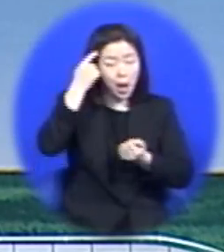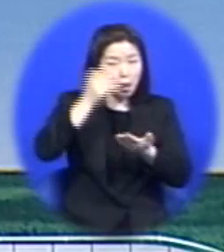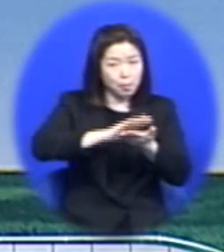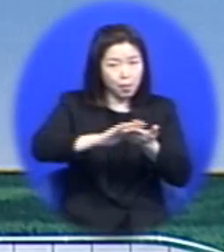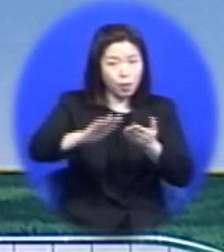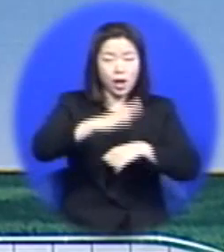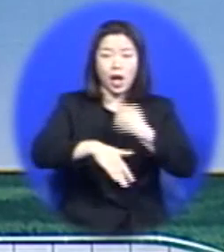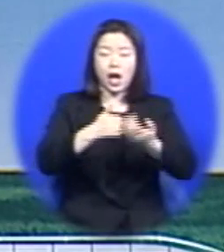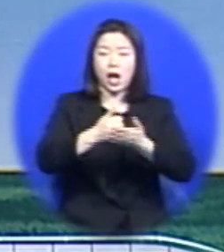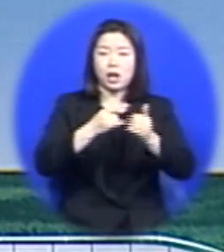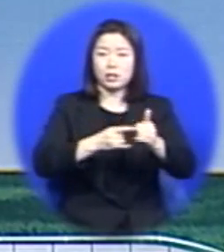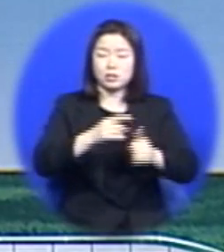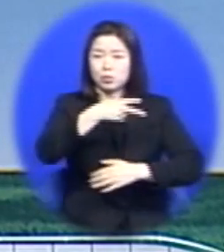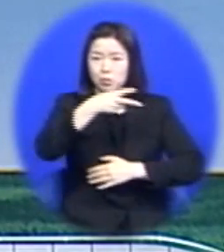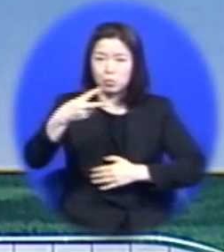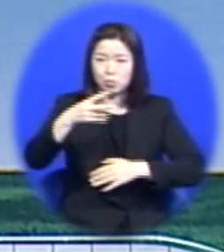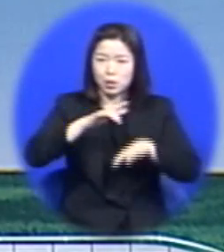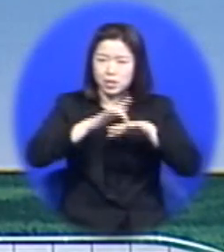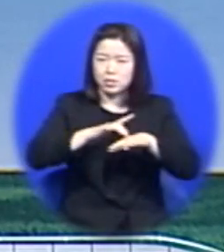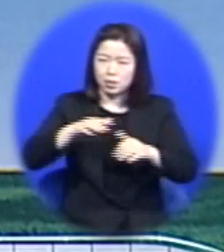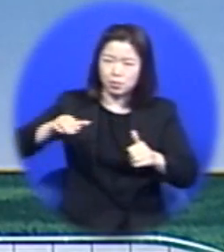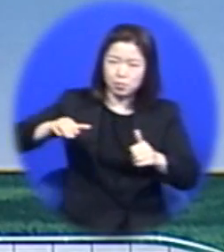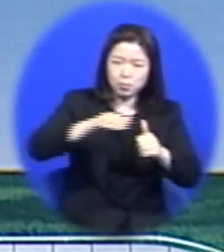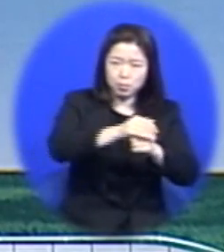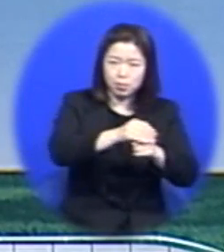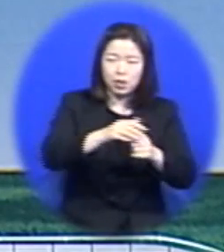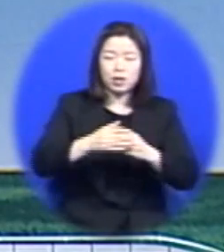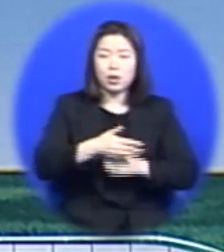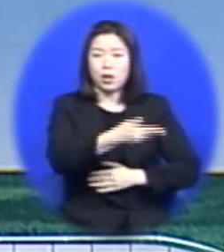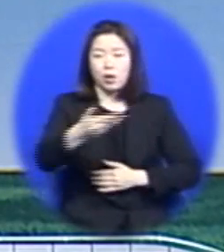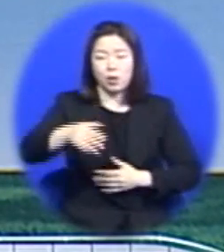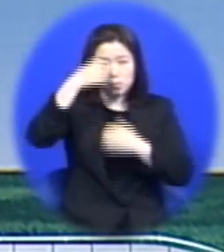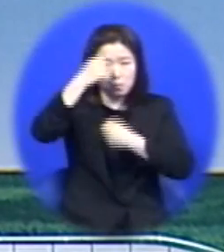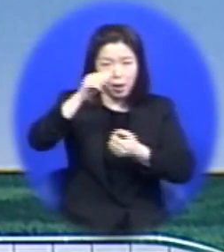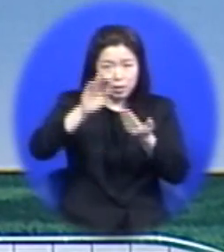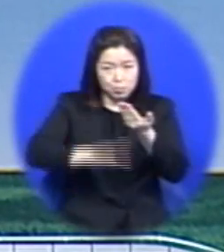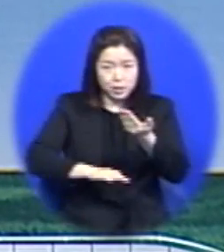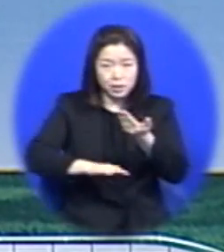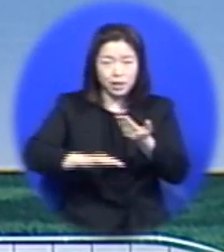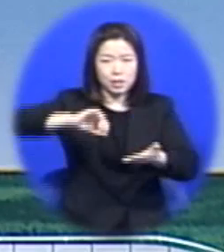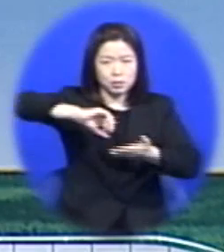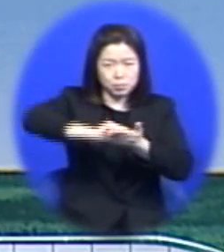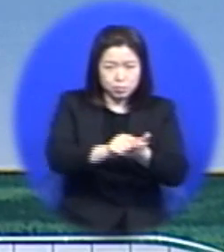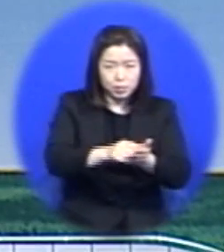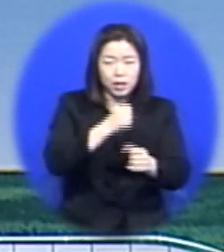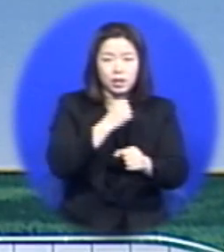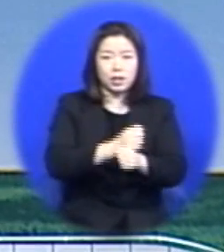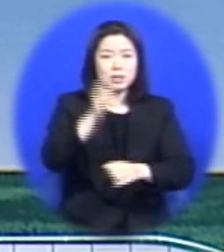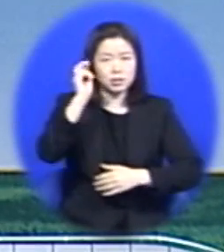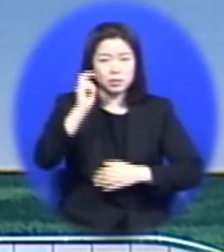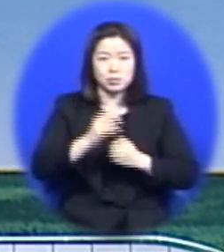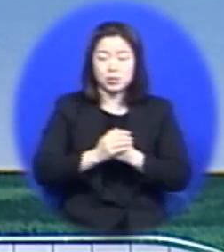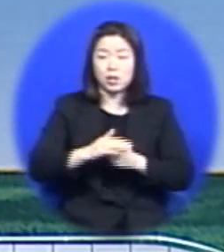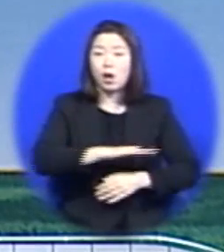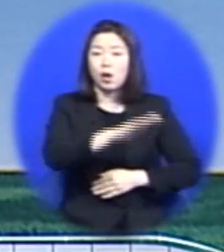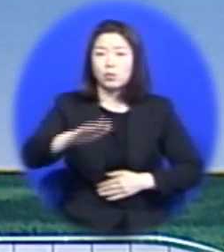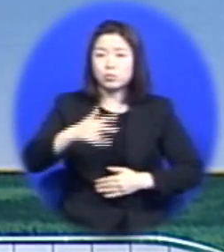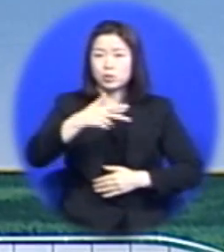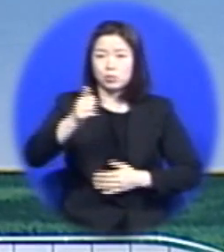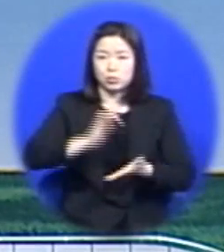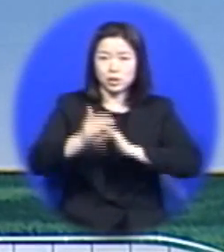하나님께서 그 사탄을 쳐부수셔서 여러분의 발밑에 짓밟히게 하실 것입니다. 우리 주